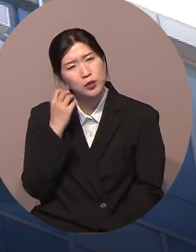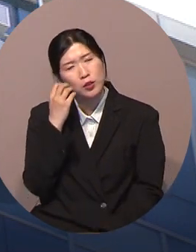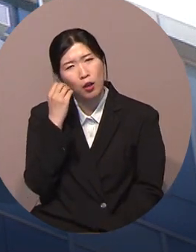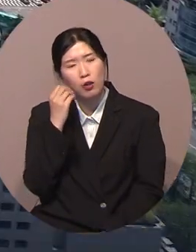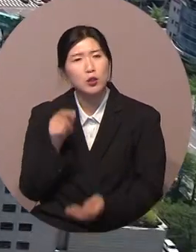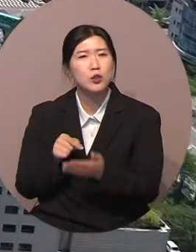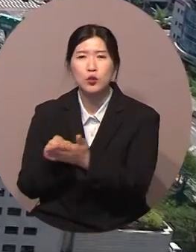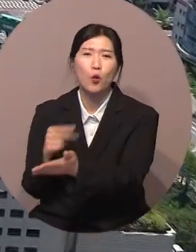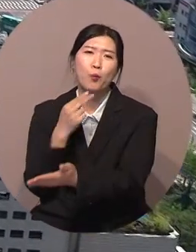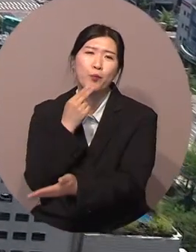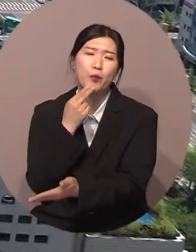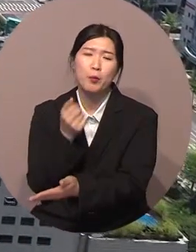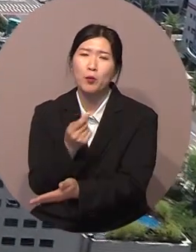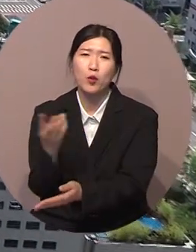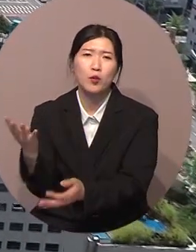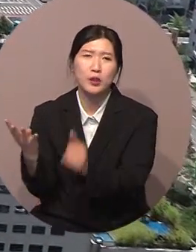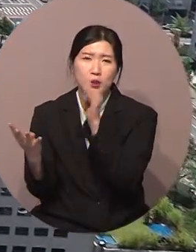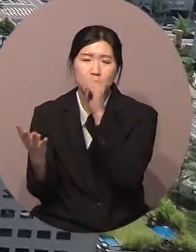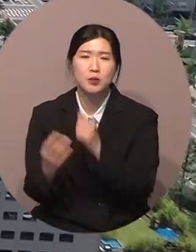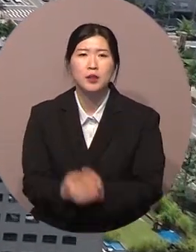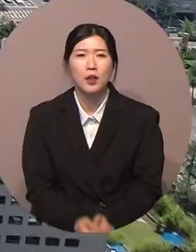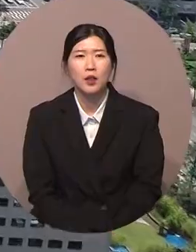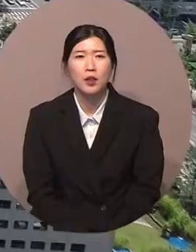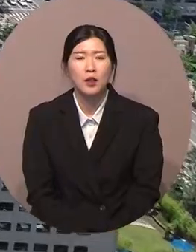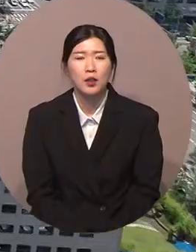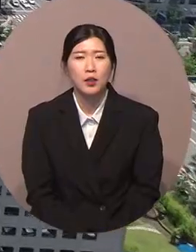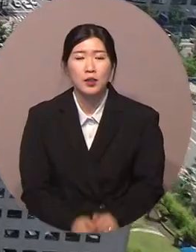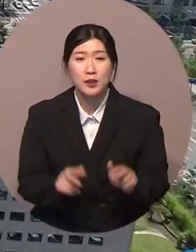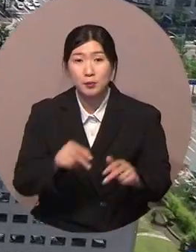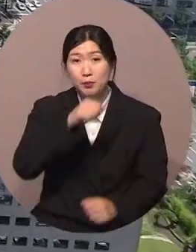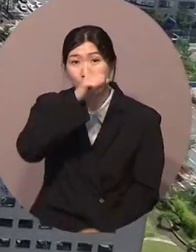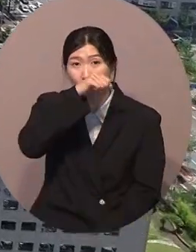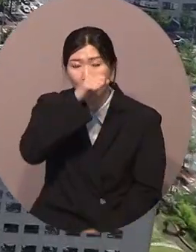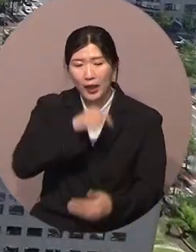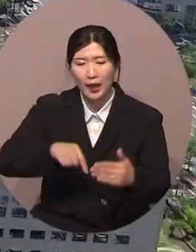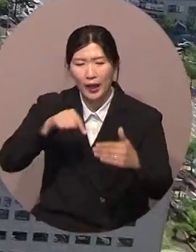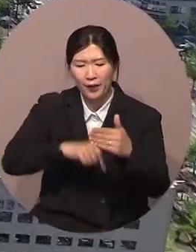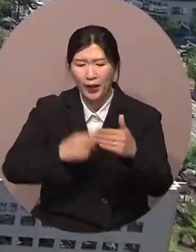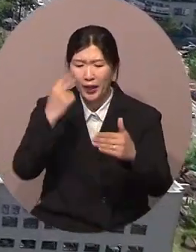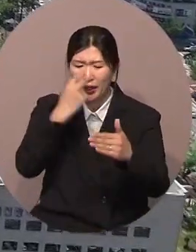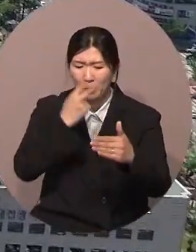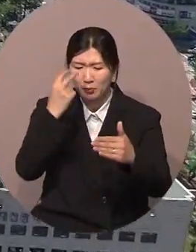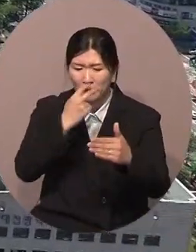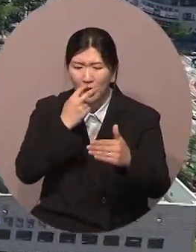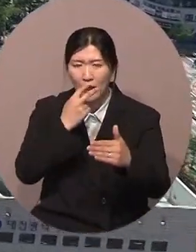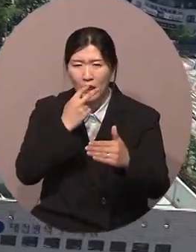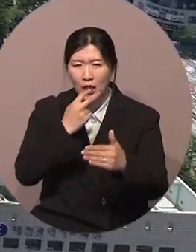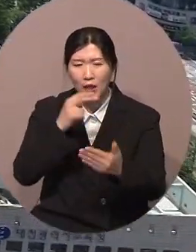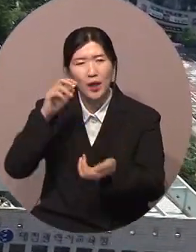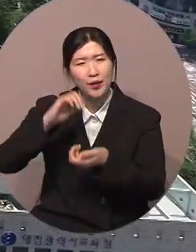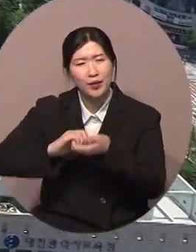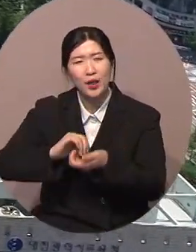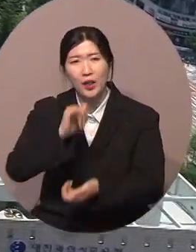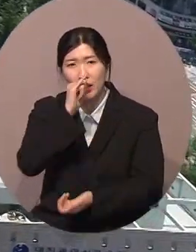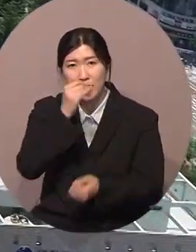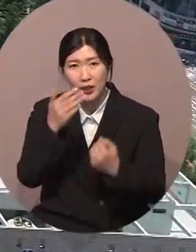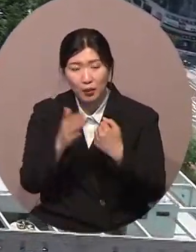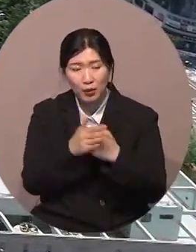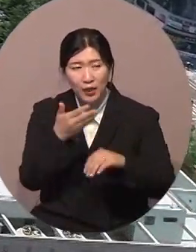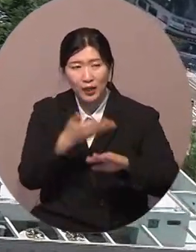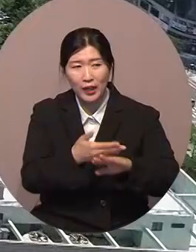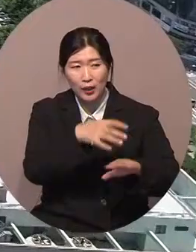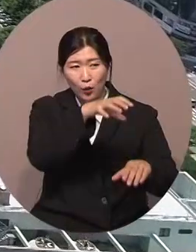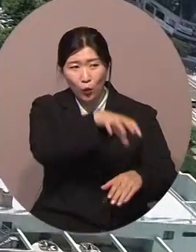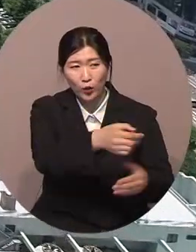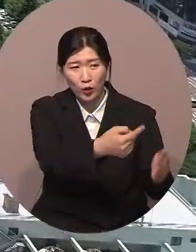겁니다. 지방자치단체의 행정 예산을 집행하는 데 있어 내부 감사에는 한계가 있다며 외부 기관의 감시가 필요하다는